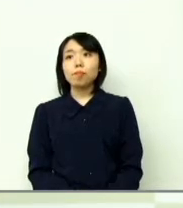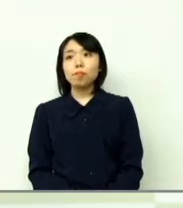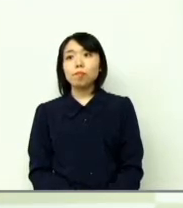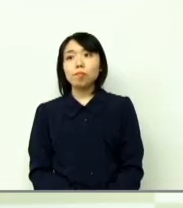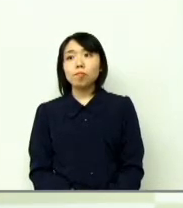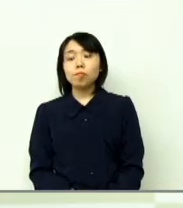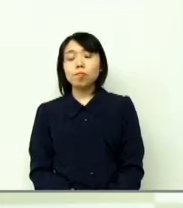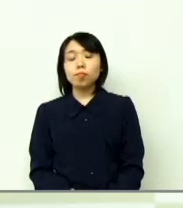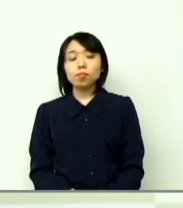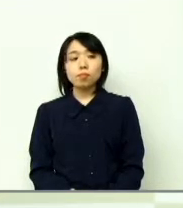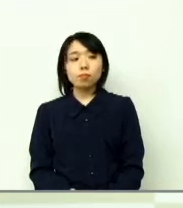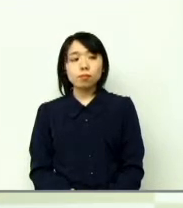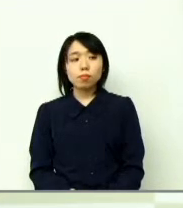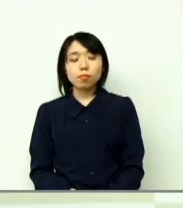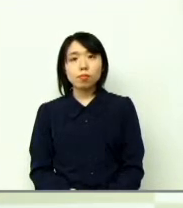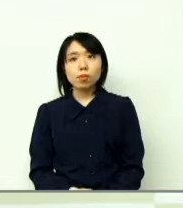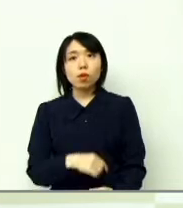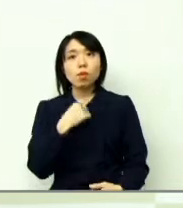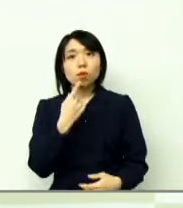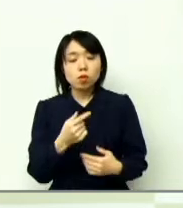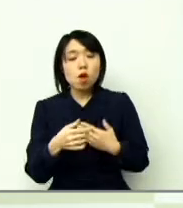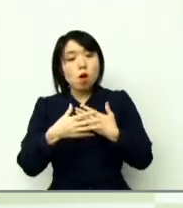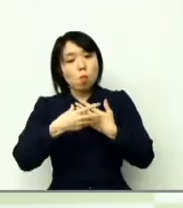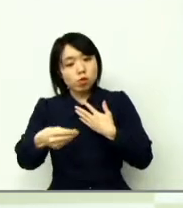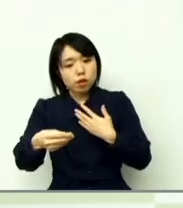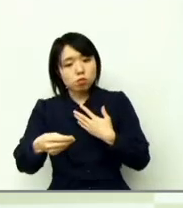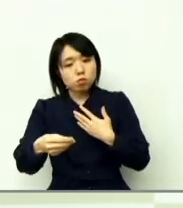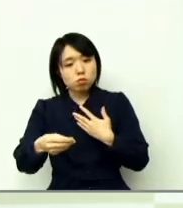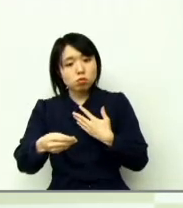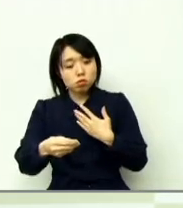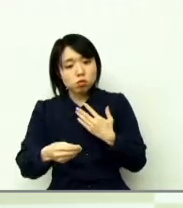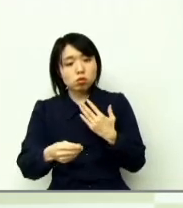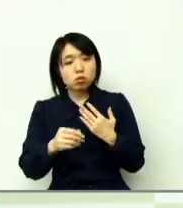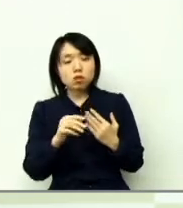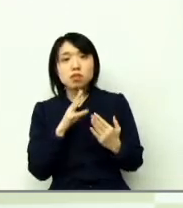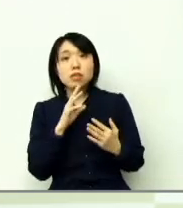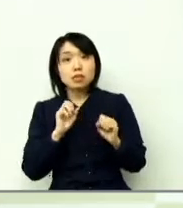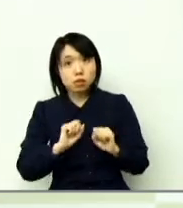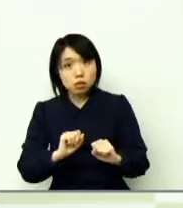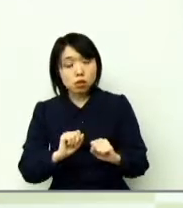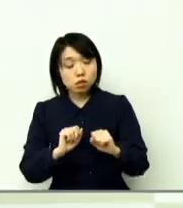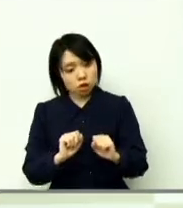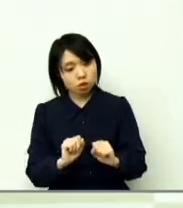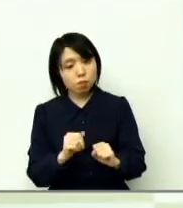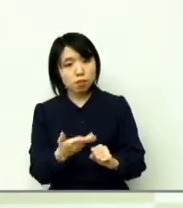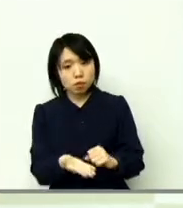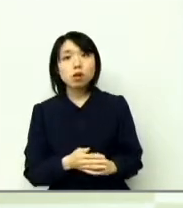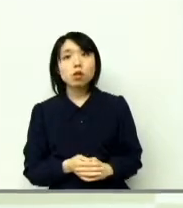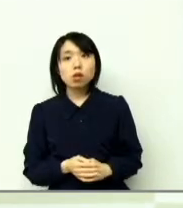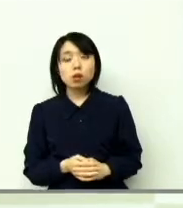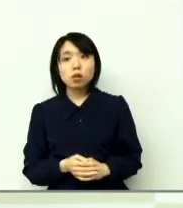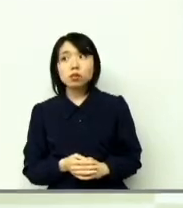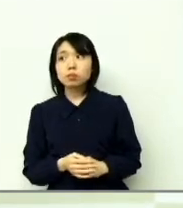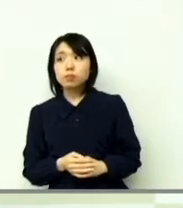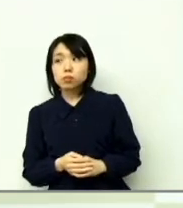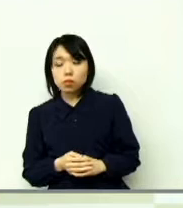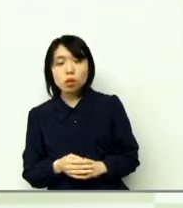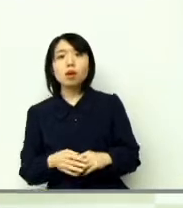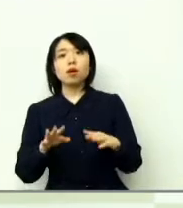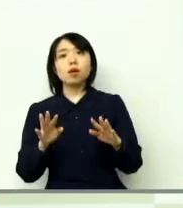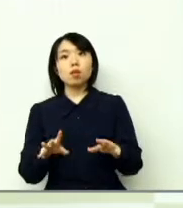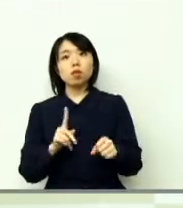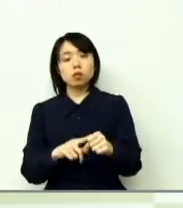これでごめんなさい、モデル実施ってもうやってるんですか。 もう今年度からスタートしております。12月1